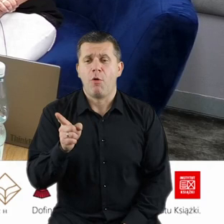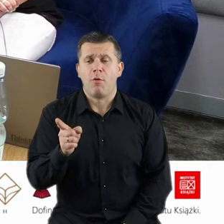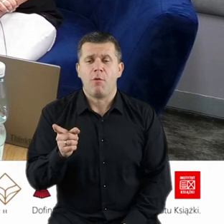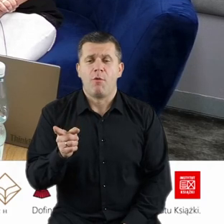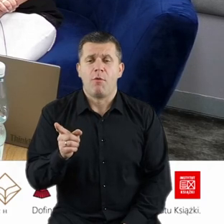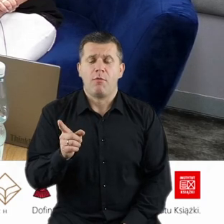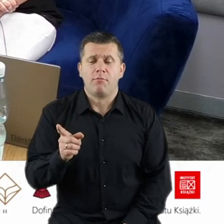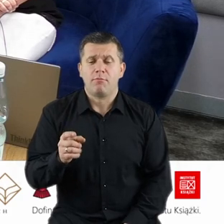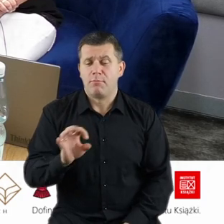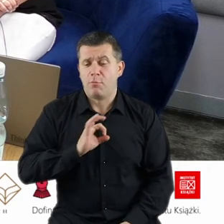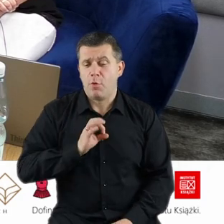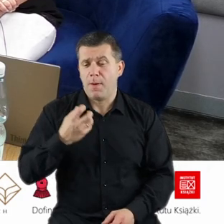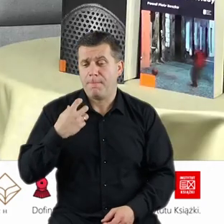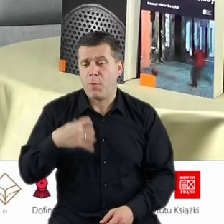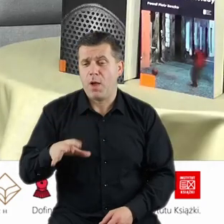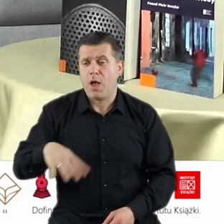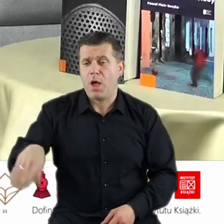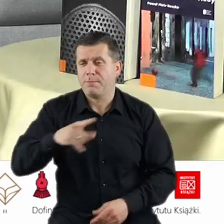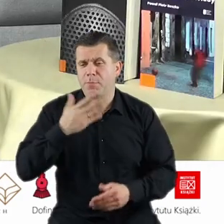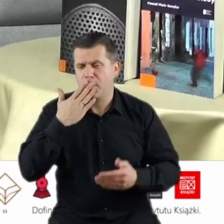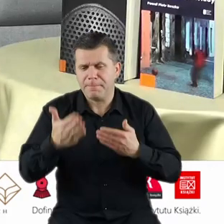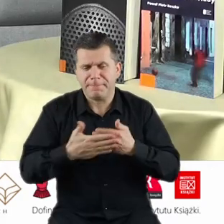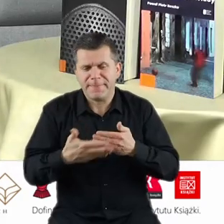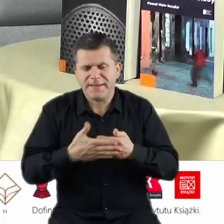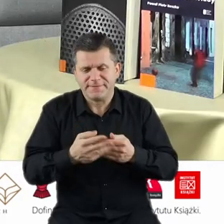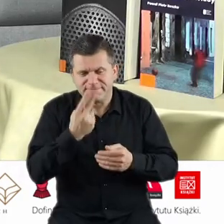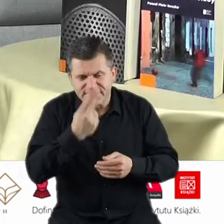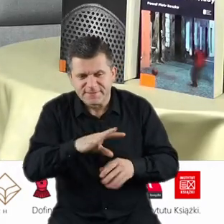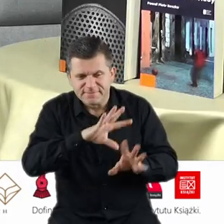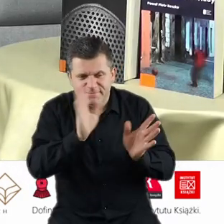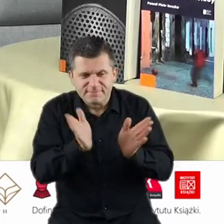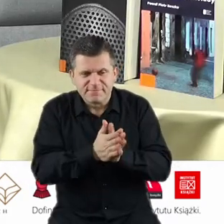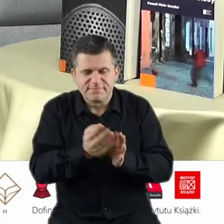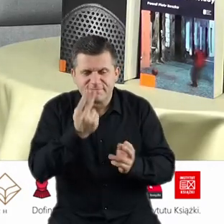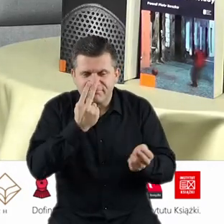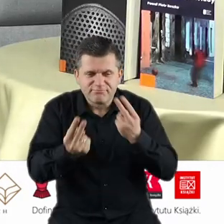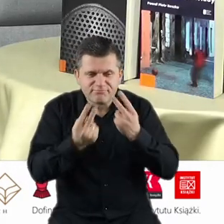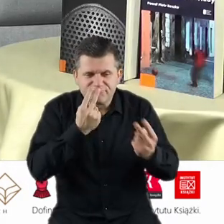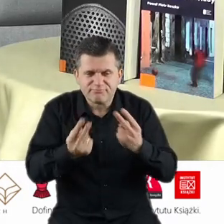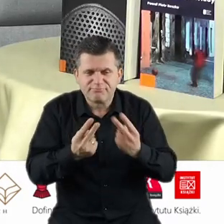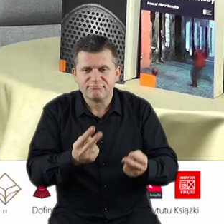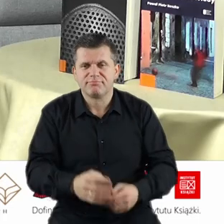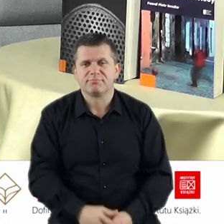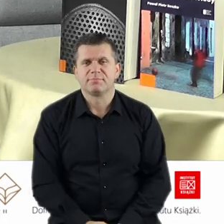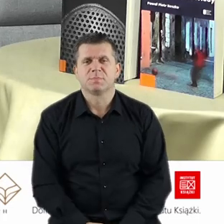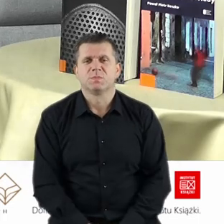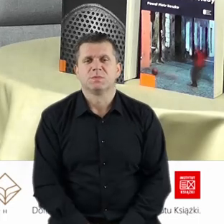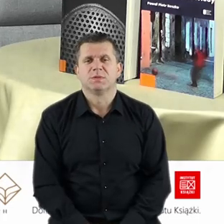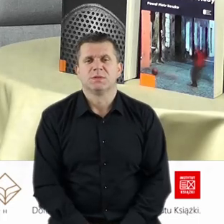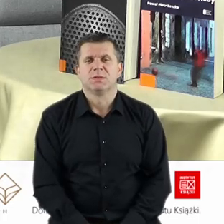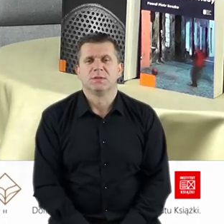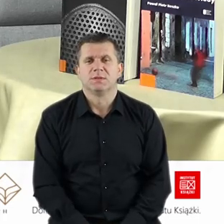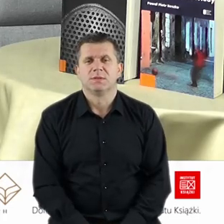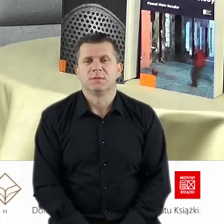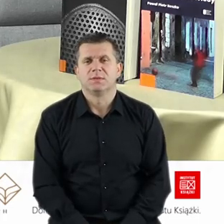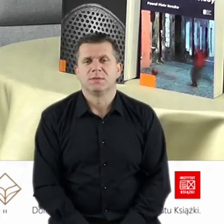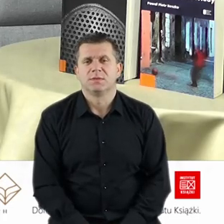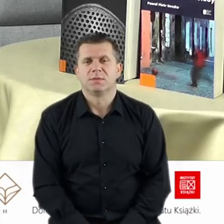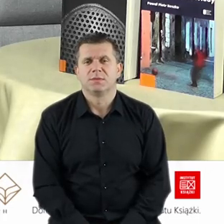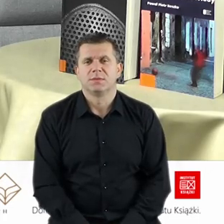Oni byli najbliżej, moi bohaterowie byli najbliżej tej zagłady, jak tylko mogli być. Obserwowali to z odległości